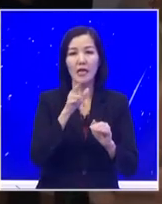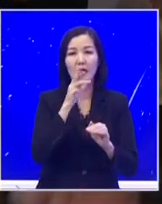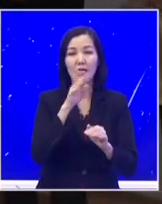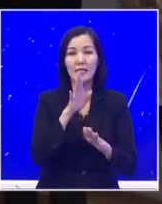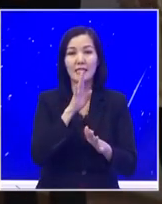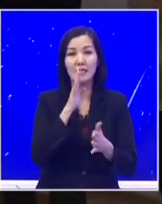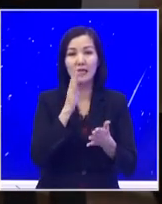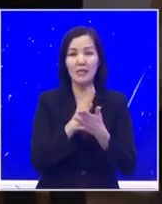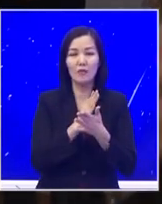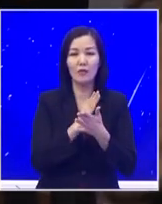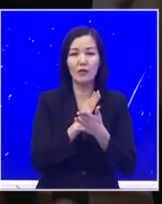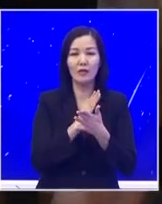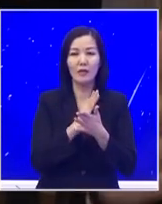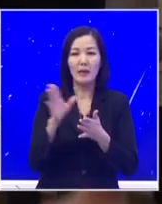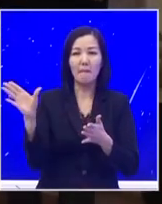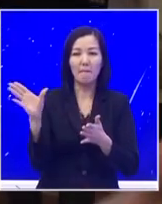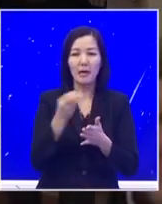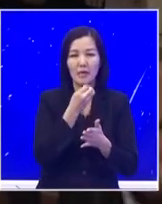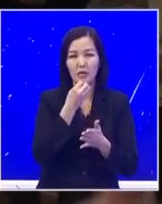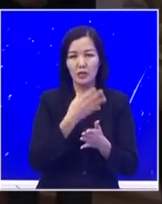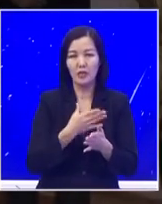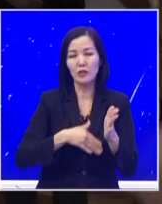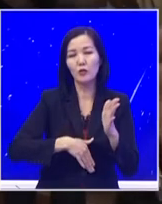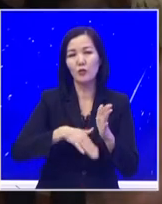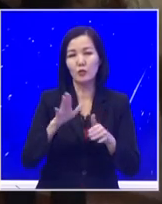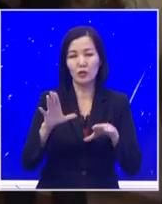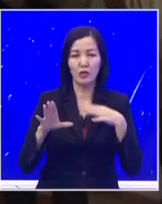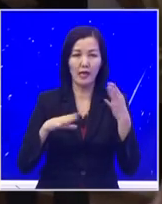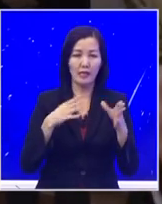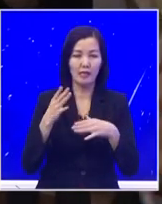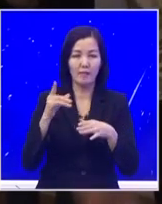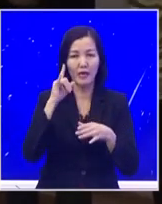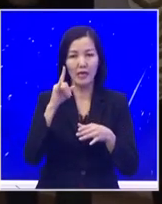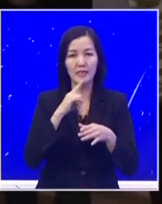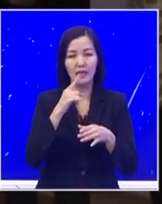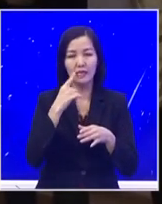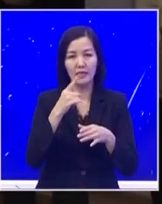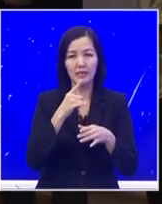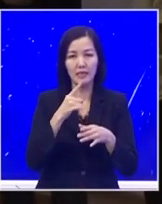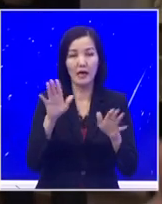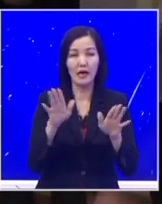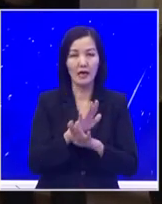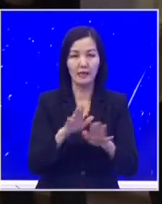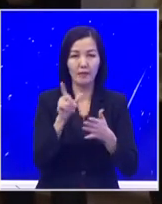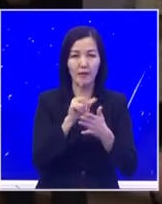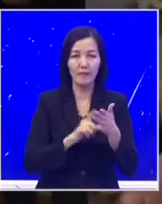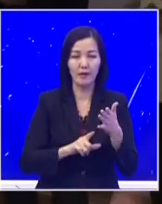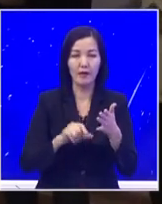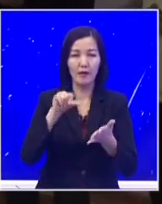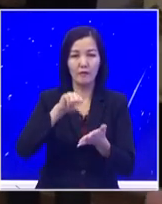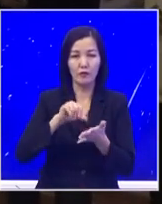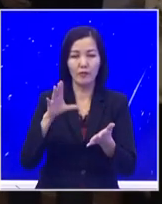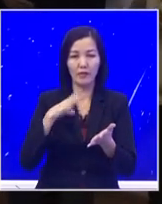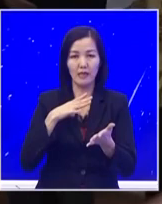да өлең керемет айтты. Бәрі өзіміздің ұлттық ана тіліміз қазақ тілінде айтты. Осыған біз